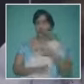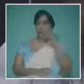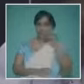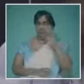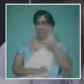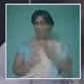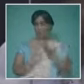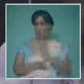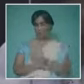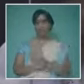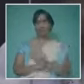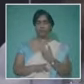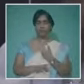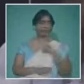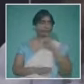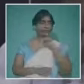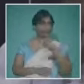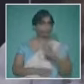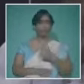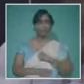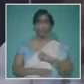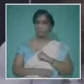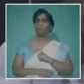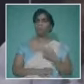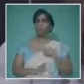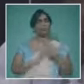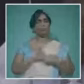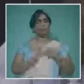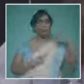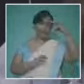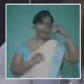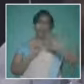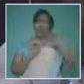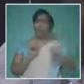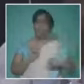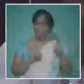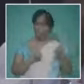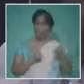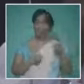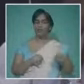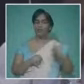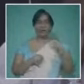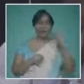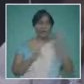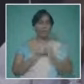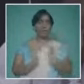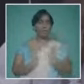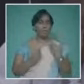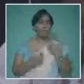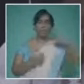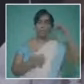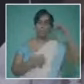තියෙනවා කලින්. මම සිහිපත් කරන්න කැමැති අපේ රටේ විදුලි බල මණ්ඩලය. මේ පළවෙනියෙන් පටන් ගත්තේ